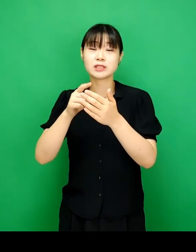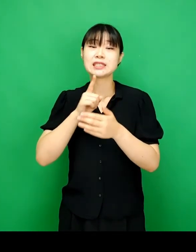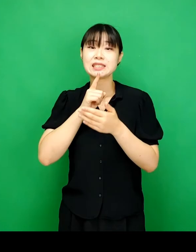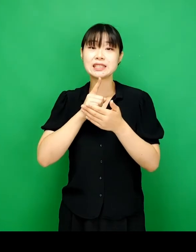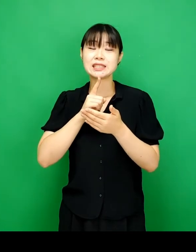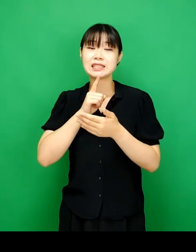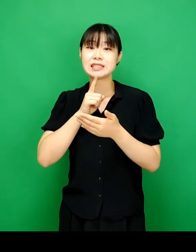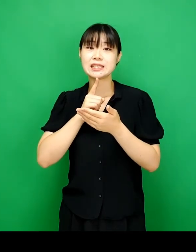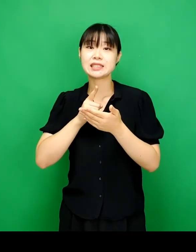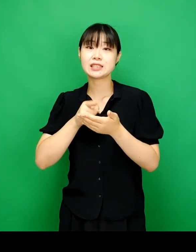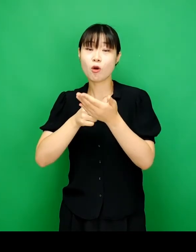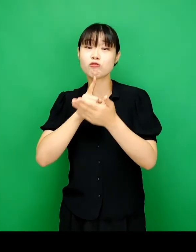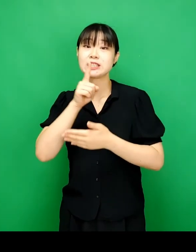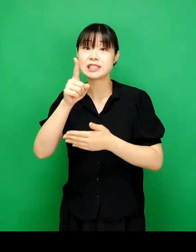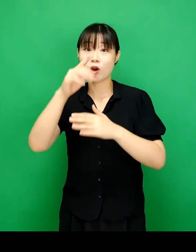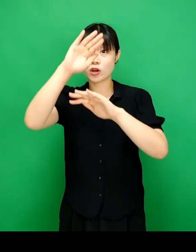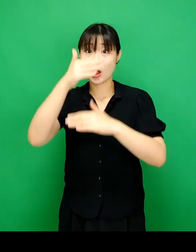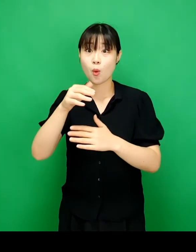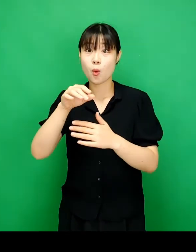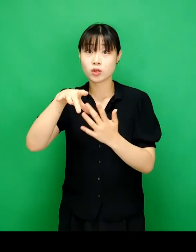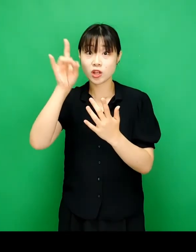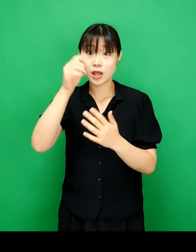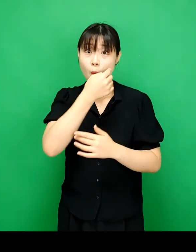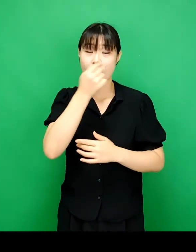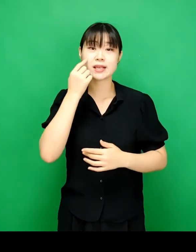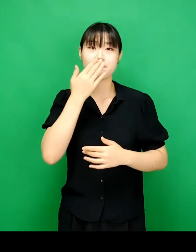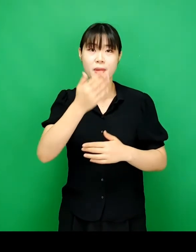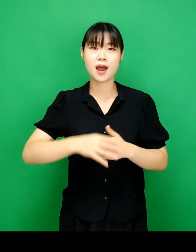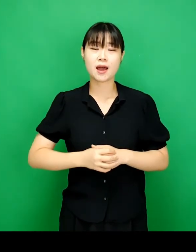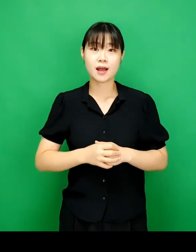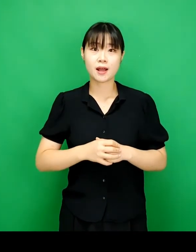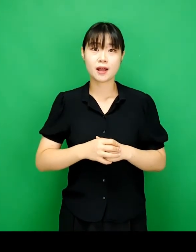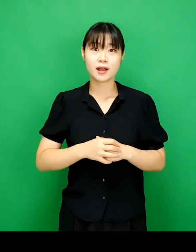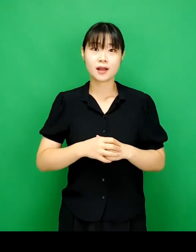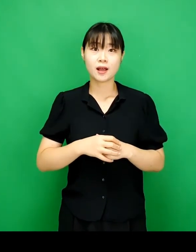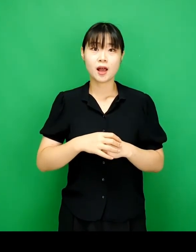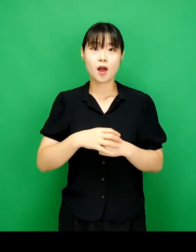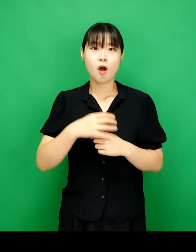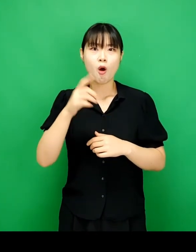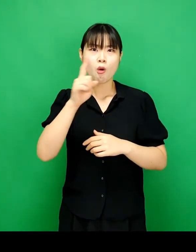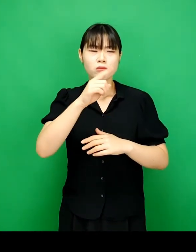조회, 청구 신청 내역을 선택하면 확인할 수 있습니다.